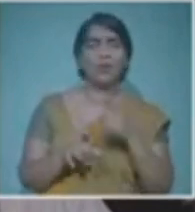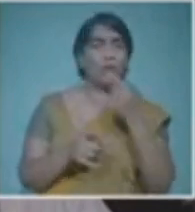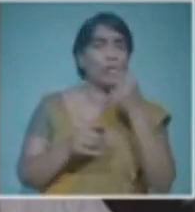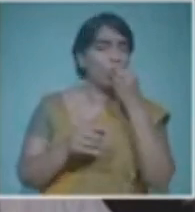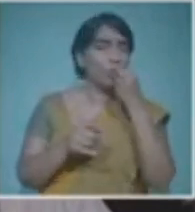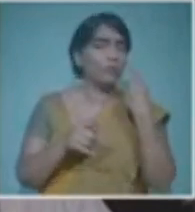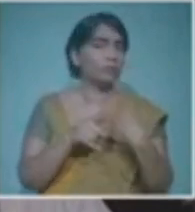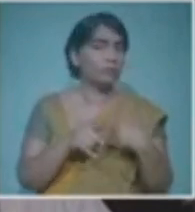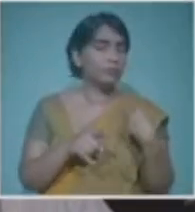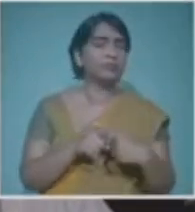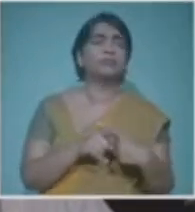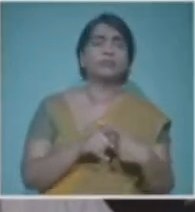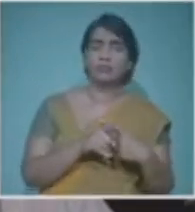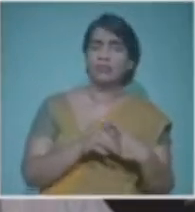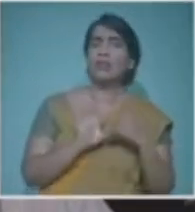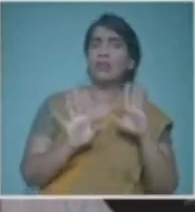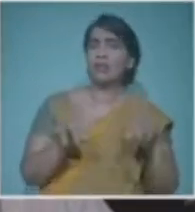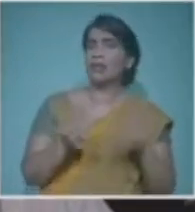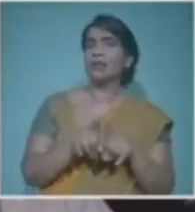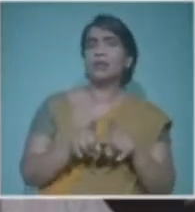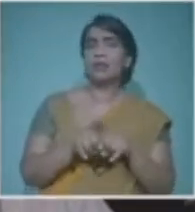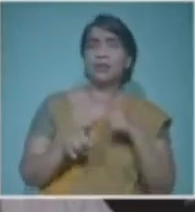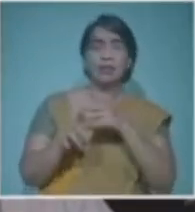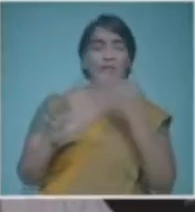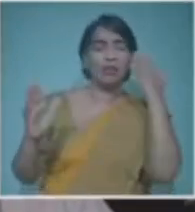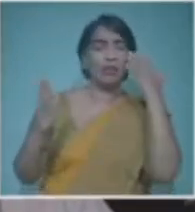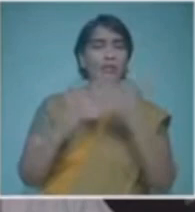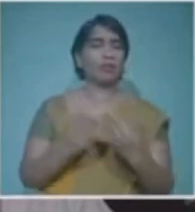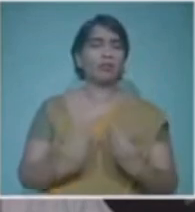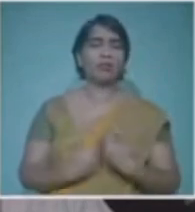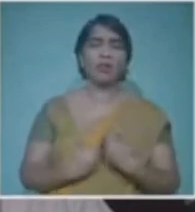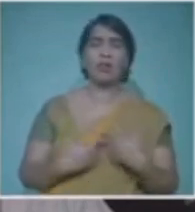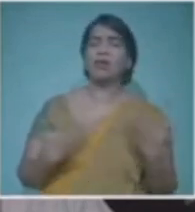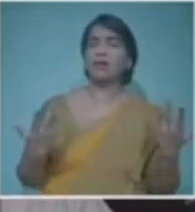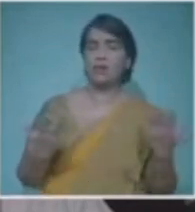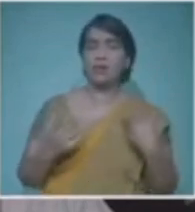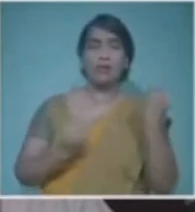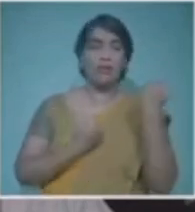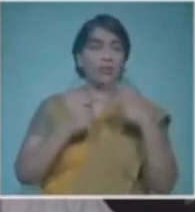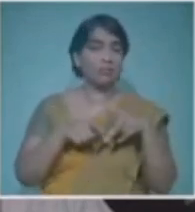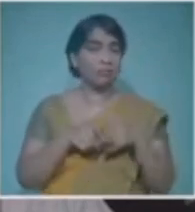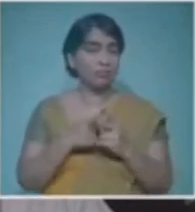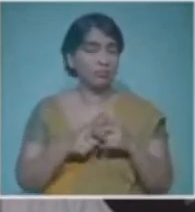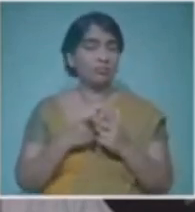බීම කිසීම උගන්වනවා ඒ වගේ දේවල් නිසා ඒකට ආකර්ෂණයක් නැහැ නමුත් මෝටර් මෙකැනික්